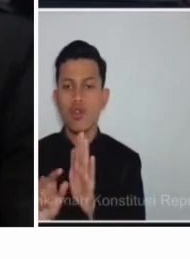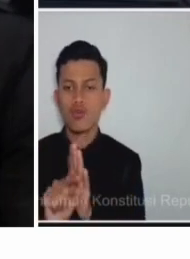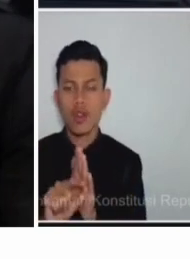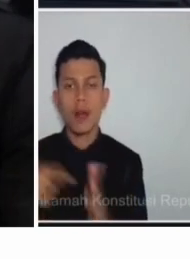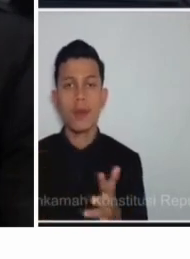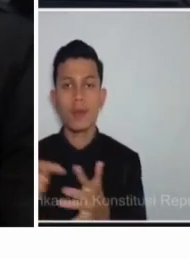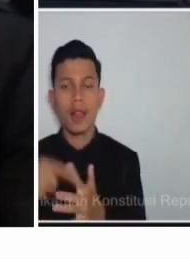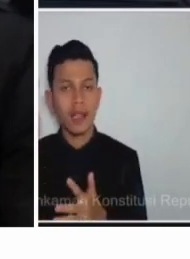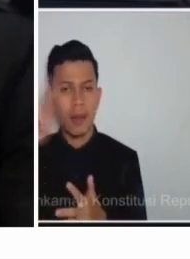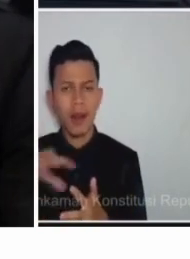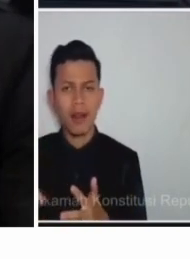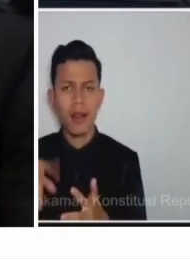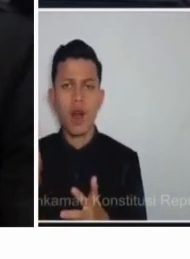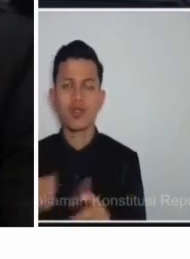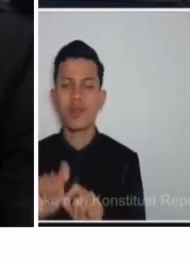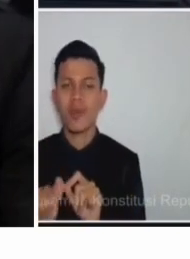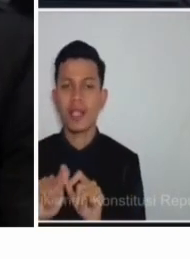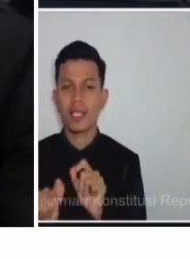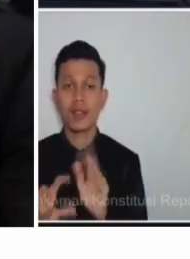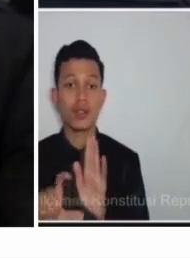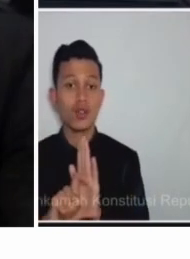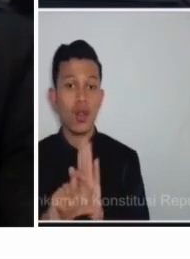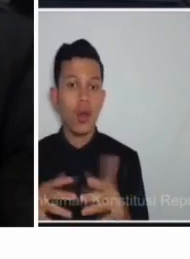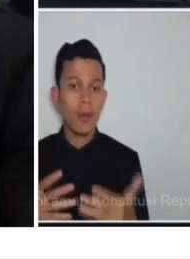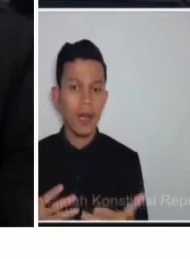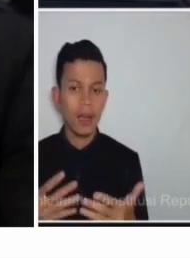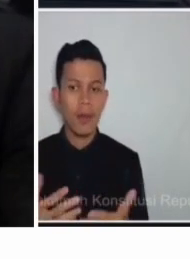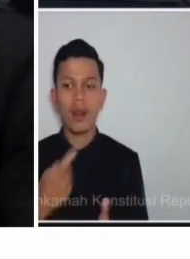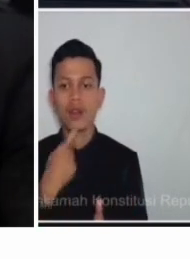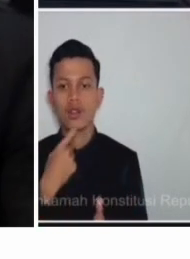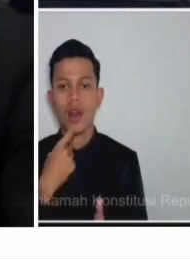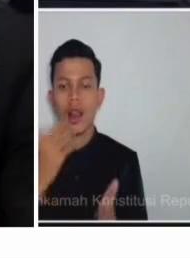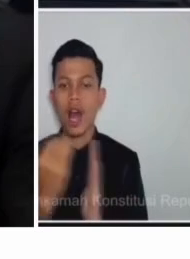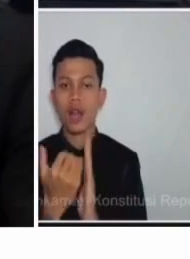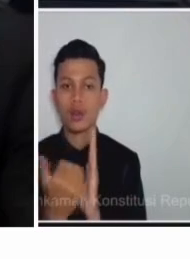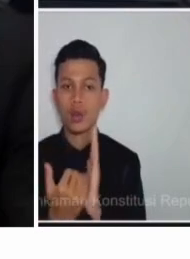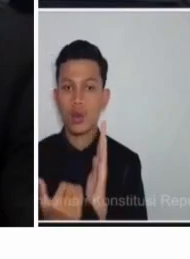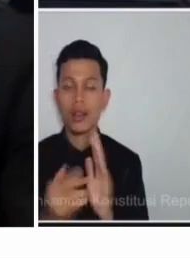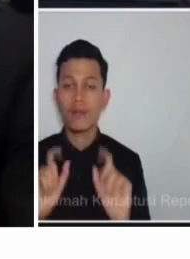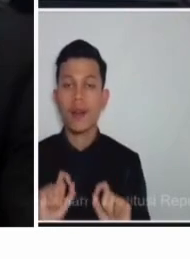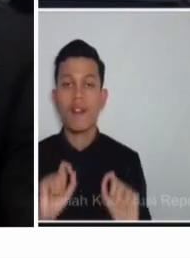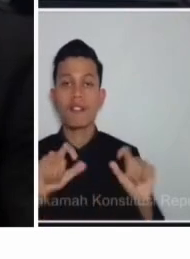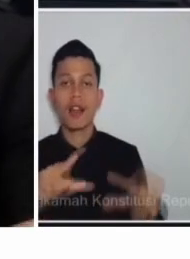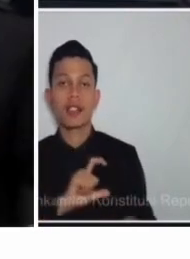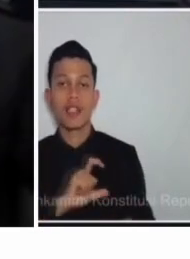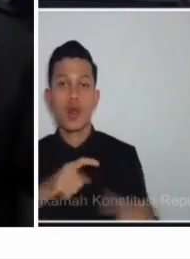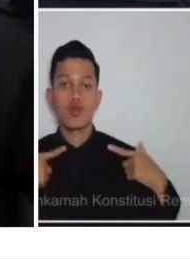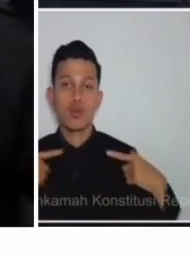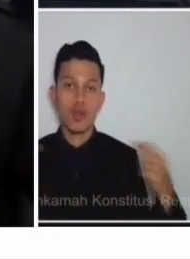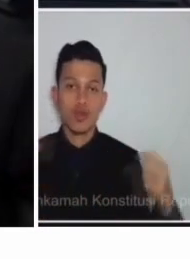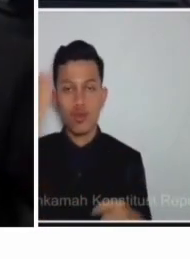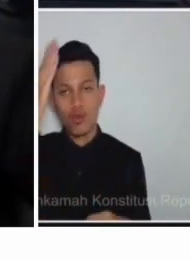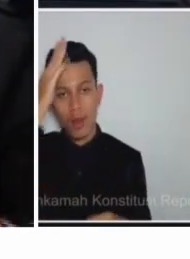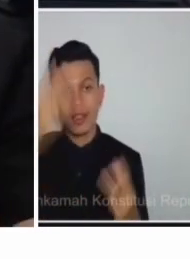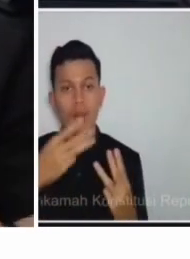batas usia pencalonan calon kepala dan wakil kepala daerah sesuatu hal yang mengikat yang harusnya sudah dilaksanakan oleh kita